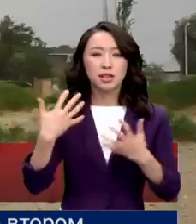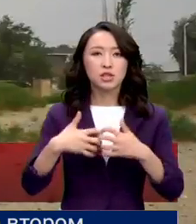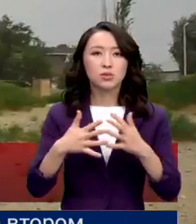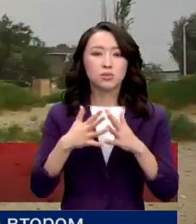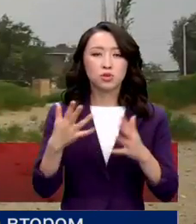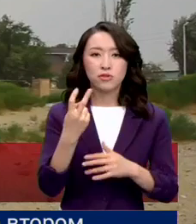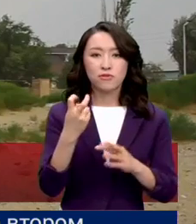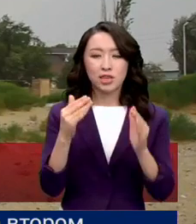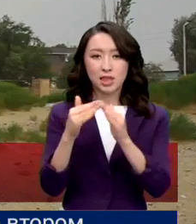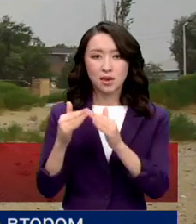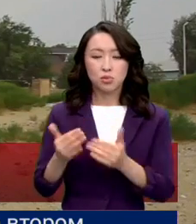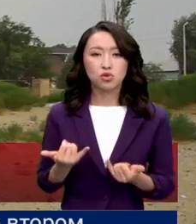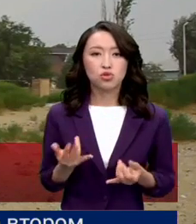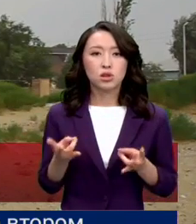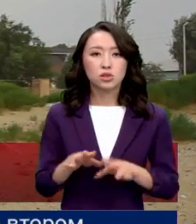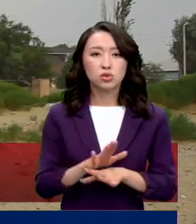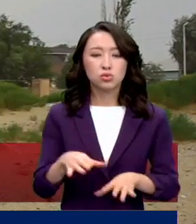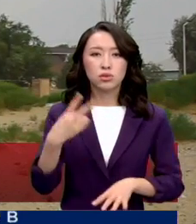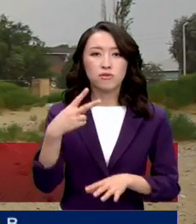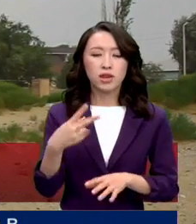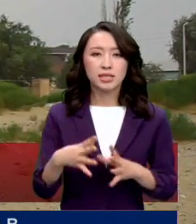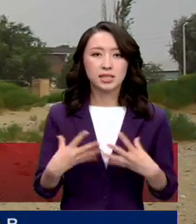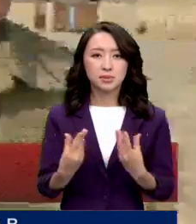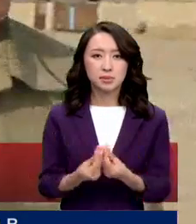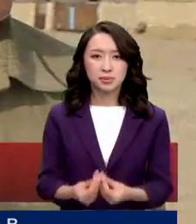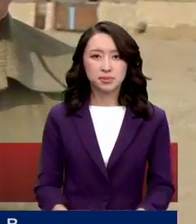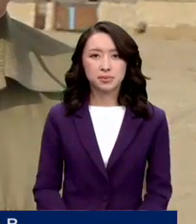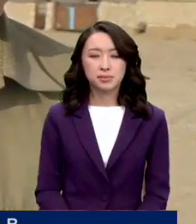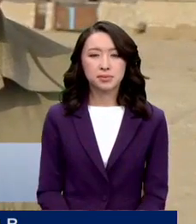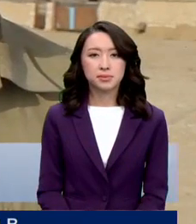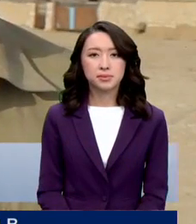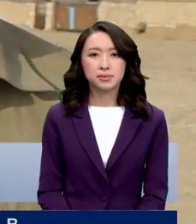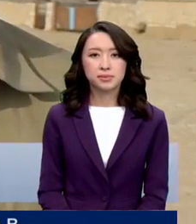более 200 домов, сейчас осталось лишь 20 семей.